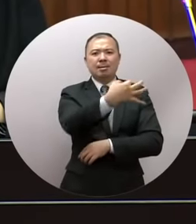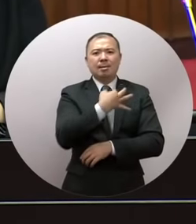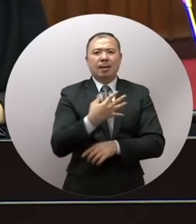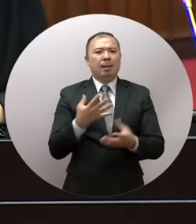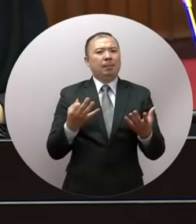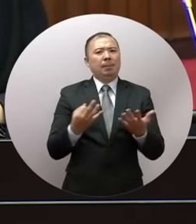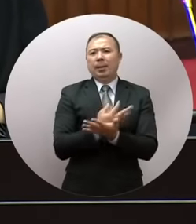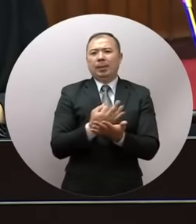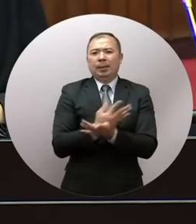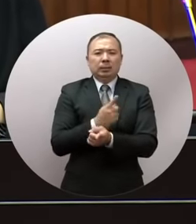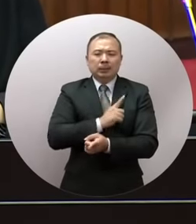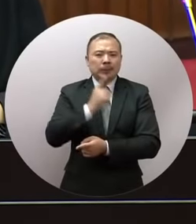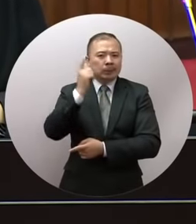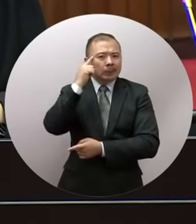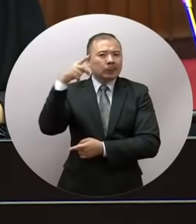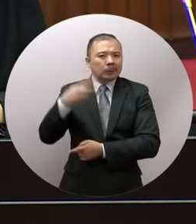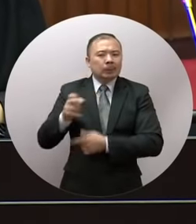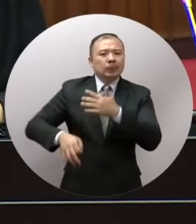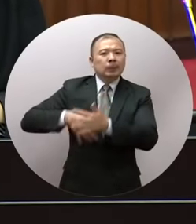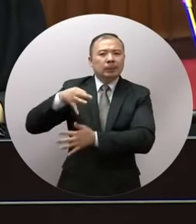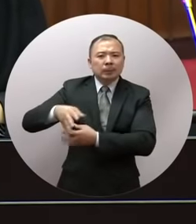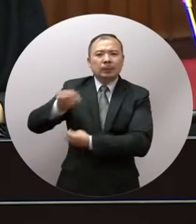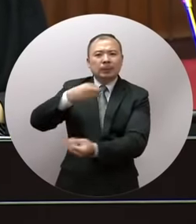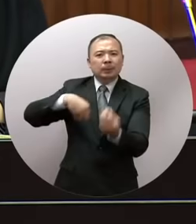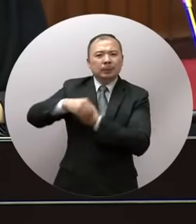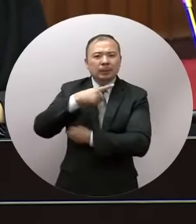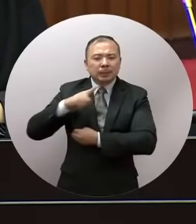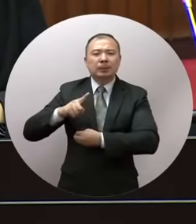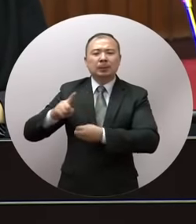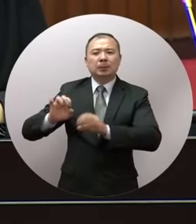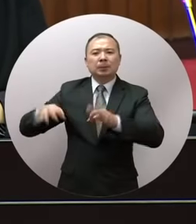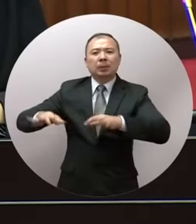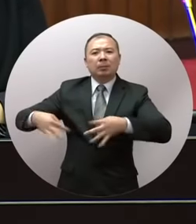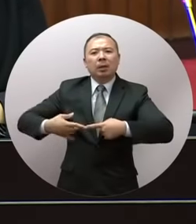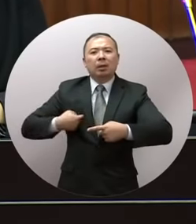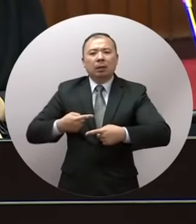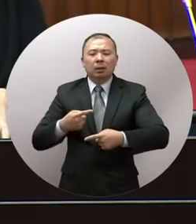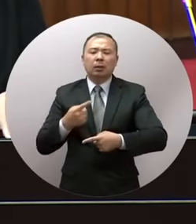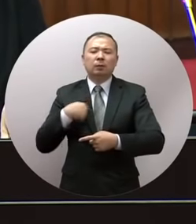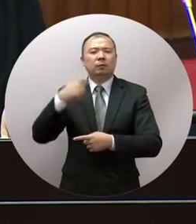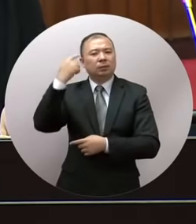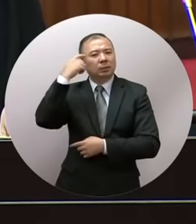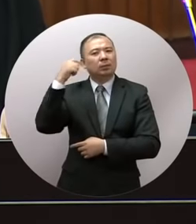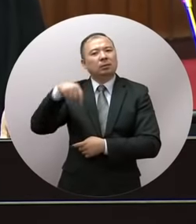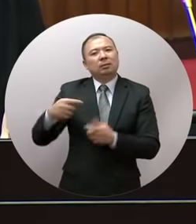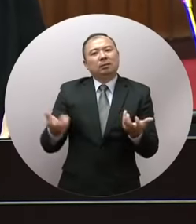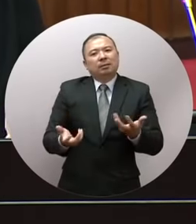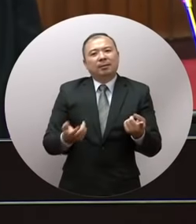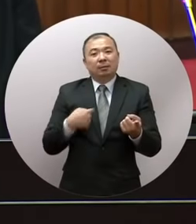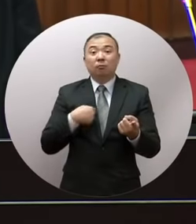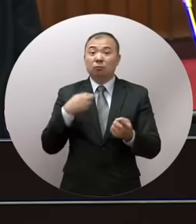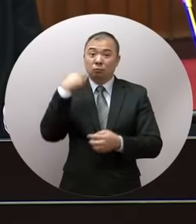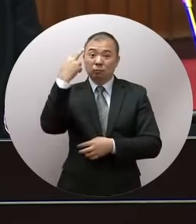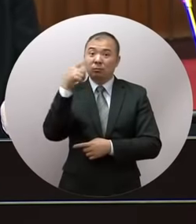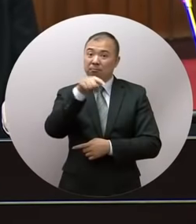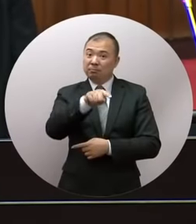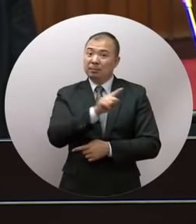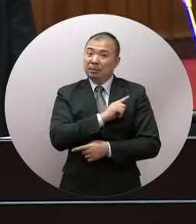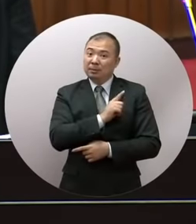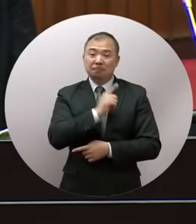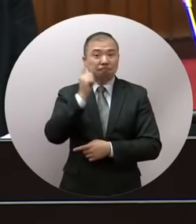一些比较务实的一些经济的那个拼经济的一个部分，然后我想院长你应该会很认同我的想法